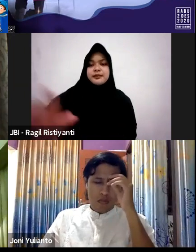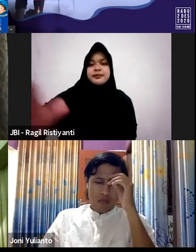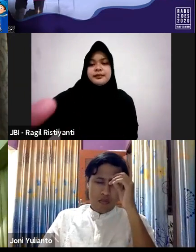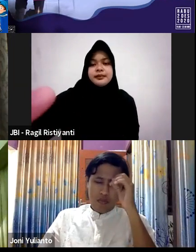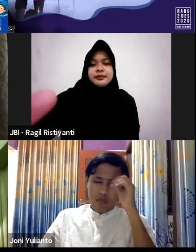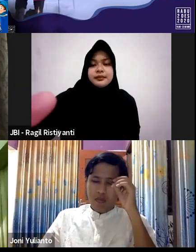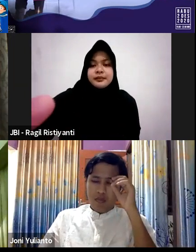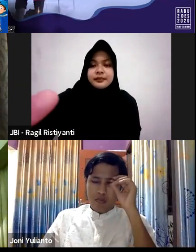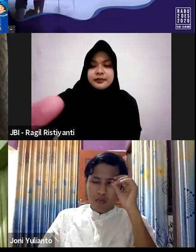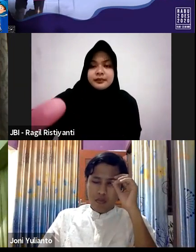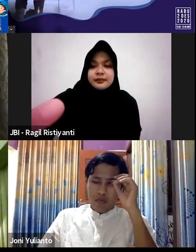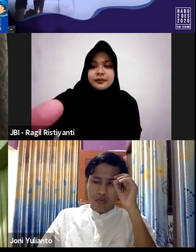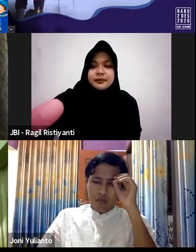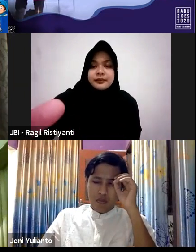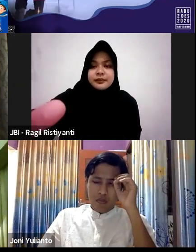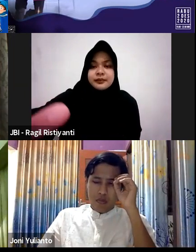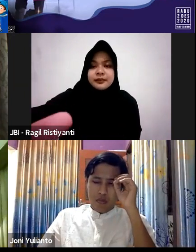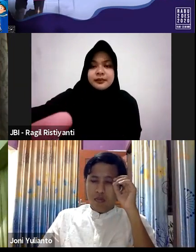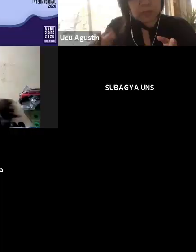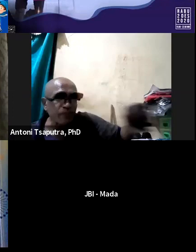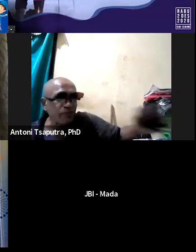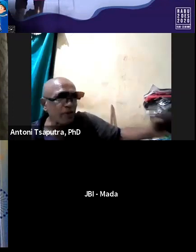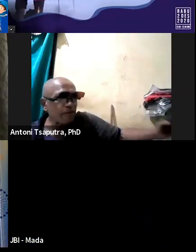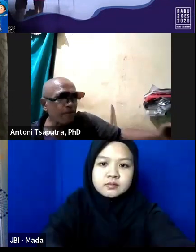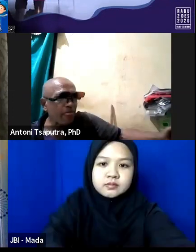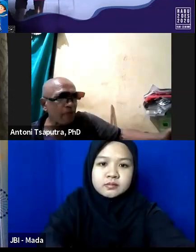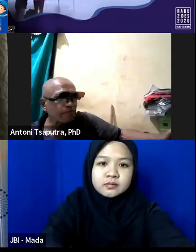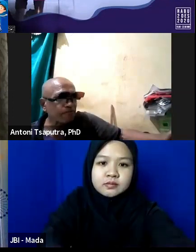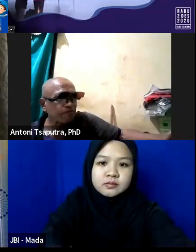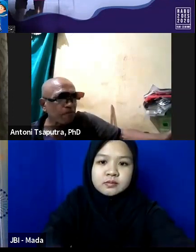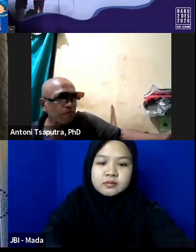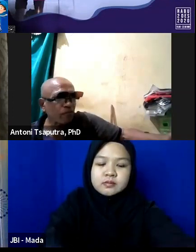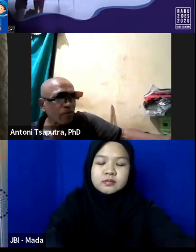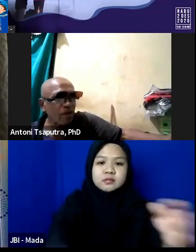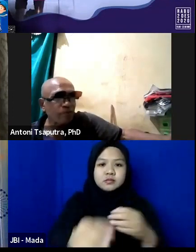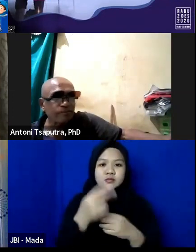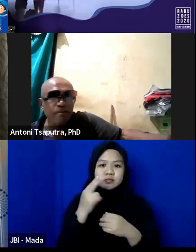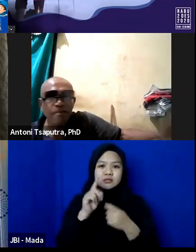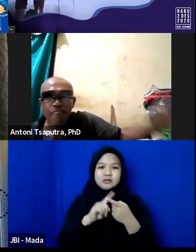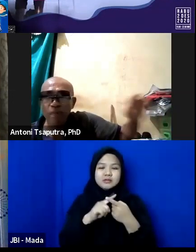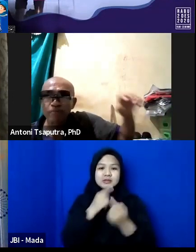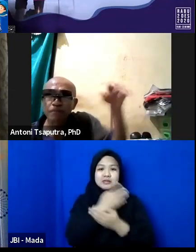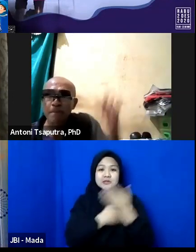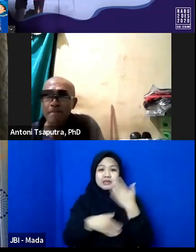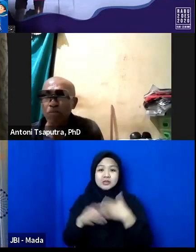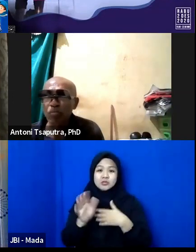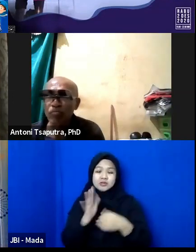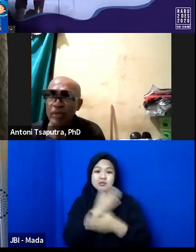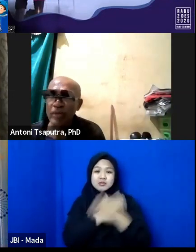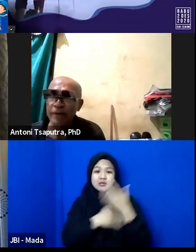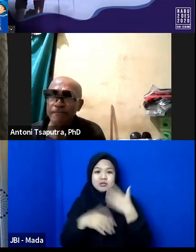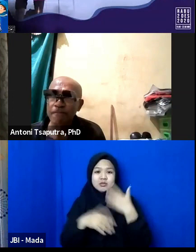pekerja kreatif baik itu teman-teman penyandang disabilitas dan penyandang disabilitas untuk